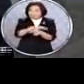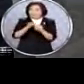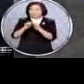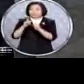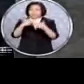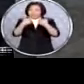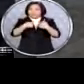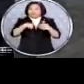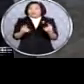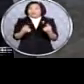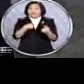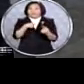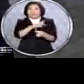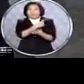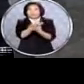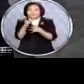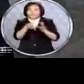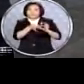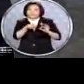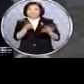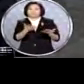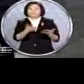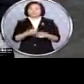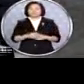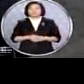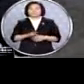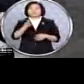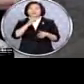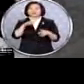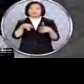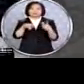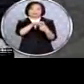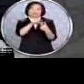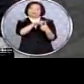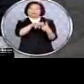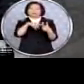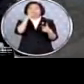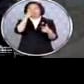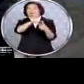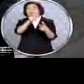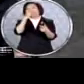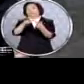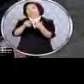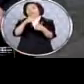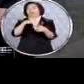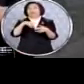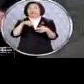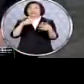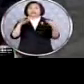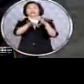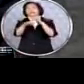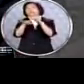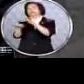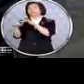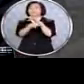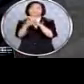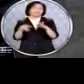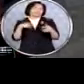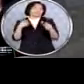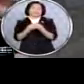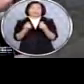关心，但是两边啊都是在抹黑或者是讲一些有的没有的，这才是我们真正觉